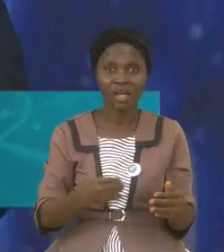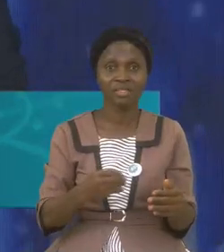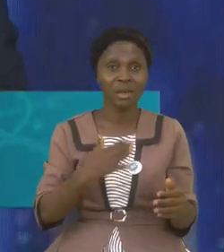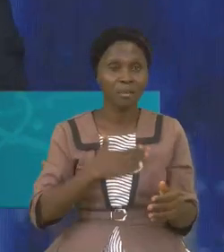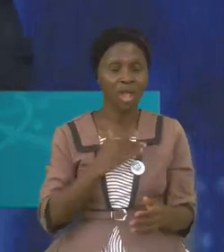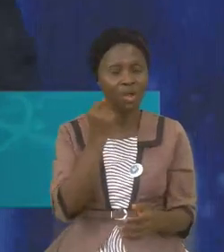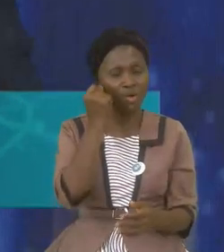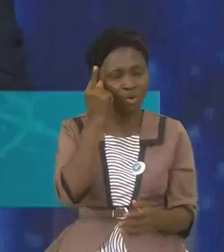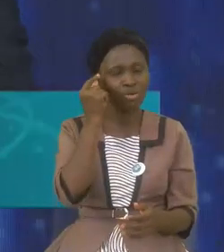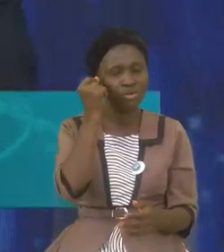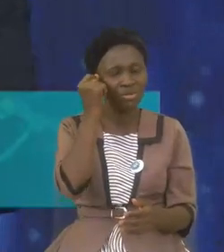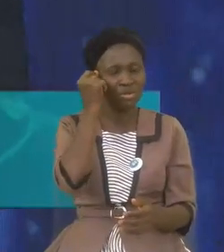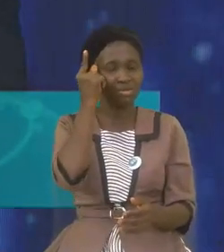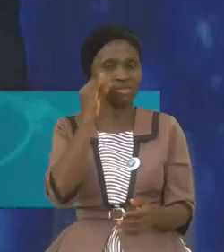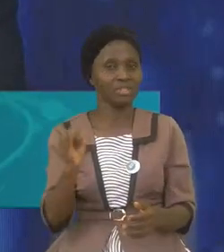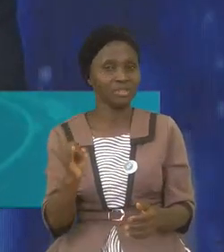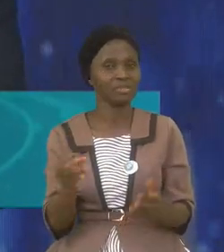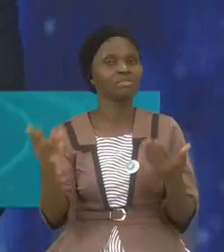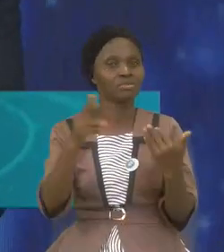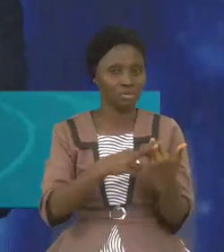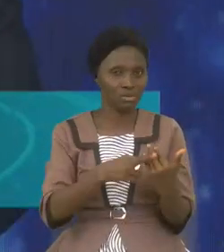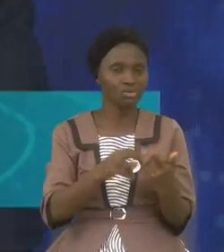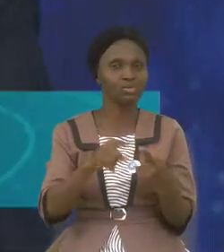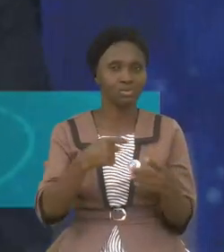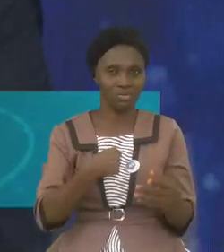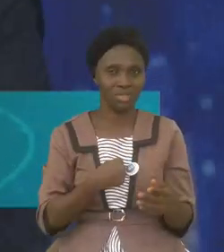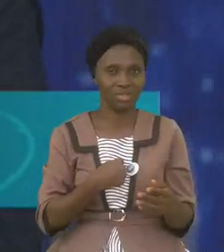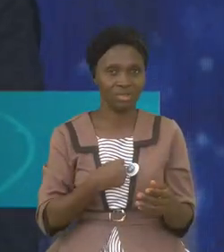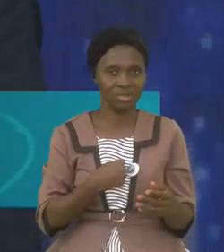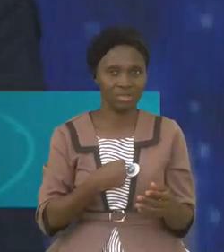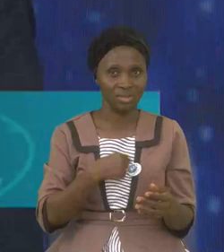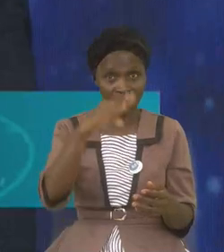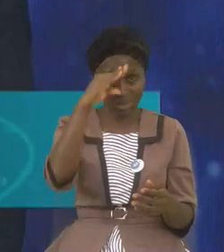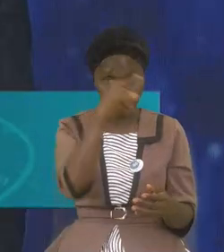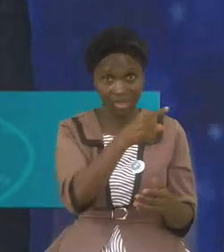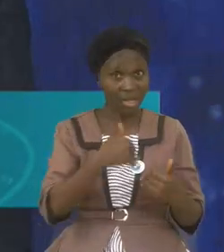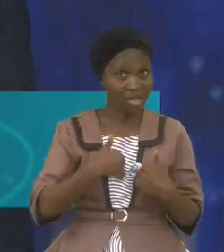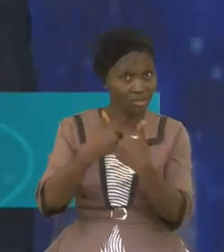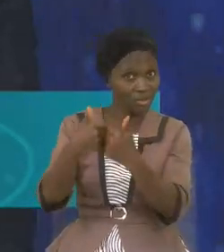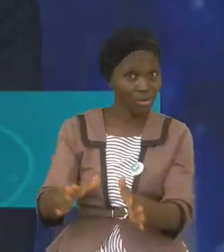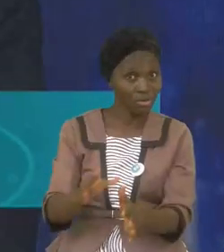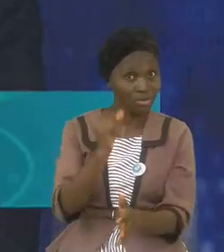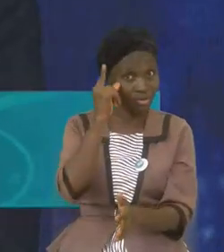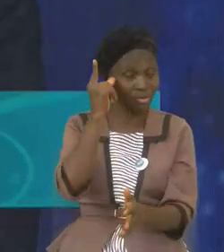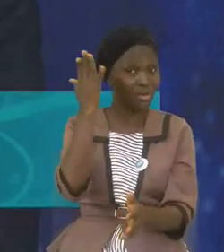ciel. Et la raison me revint.